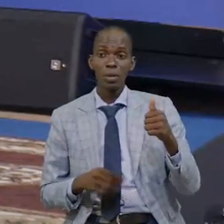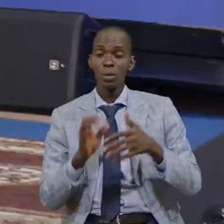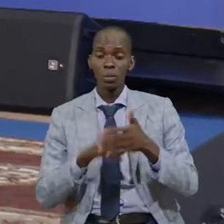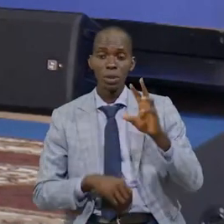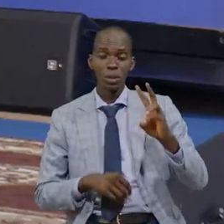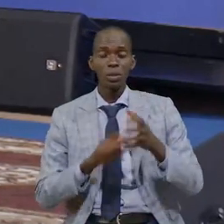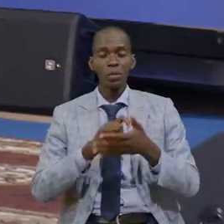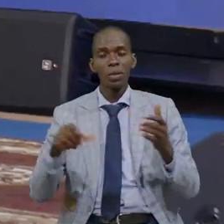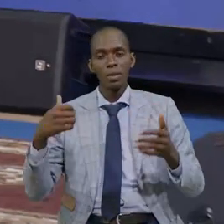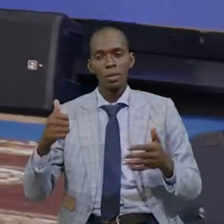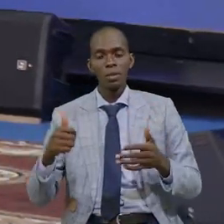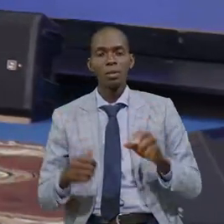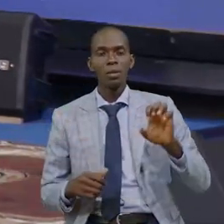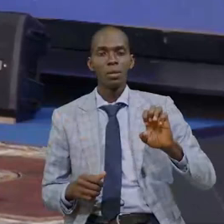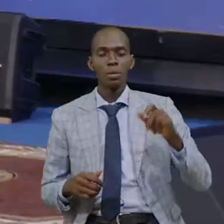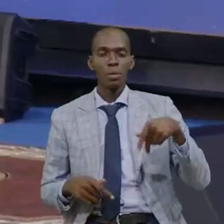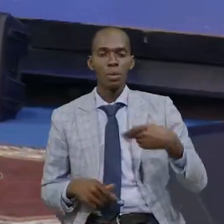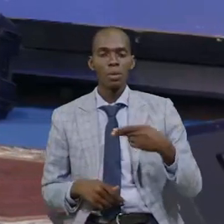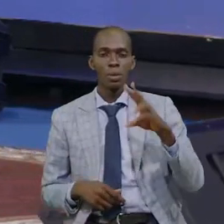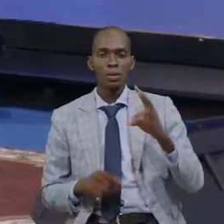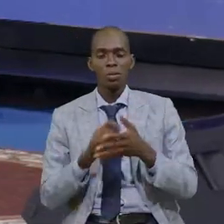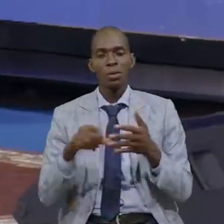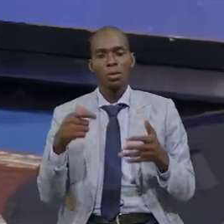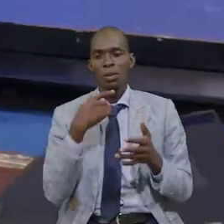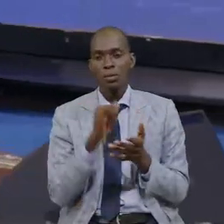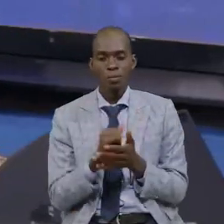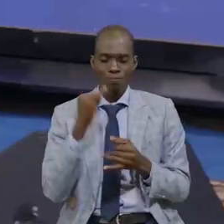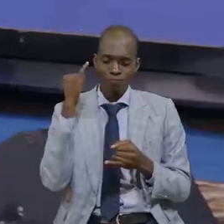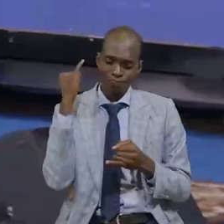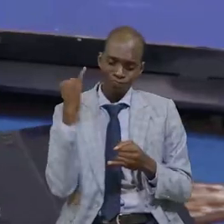6, verset 10. Il dit, au reste.